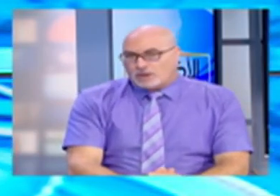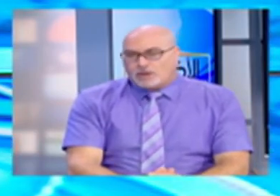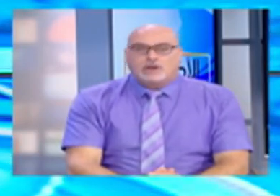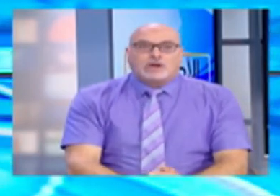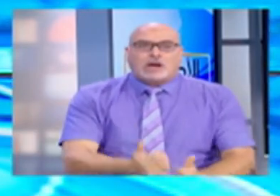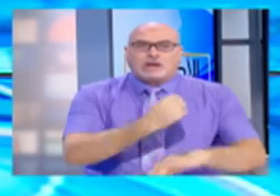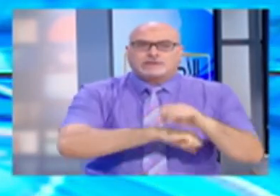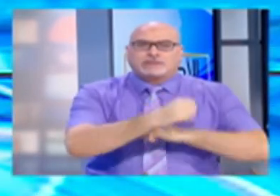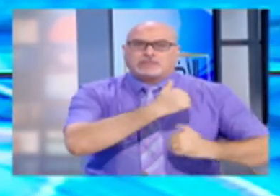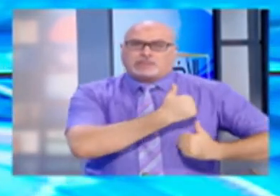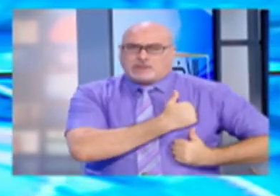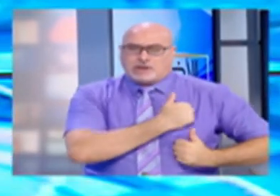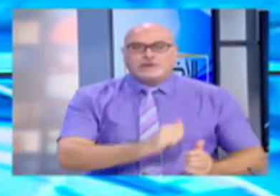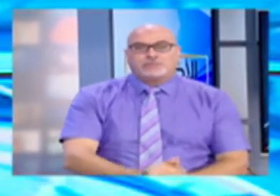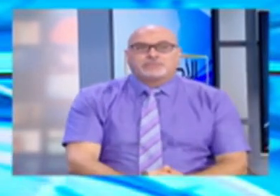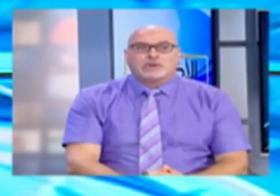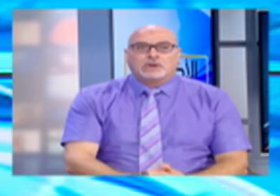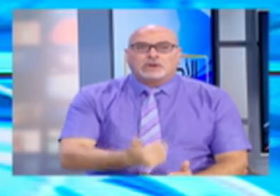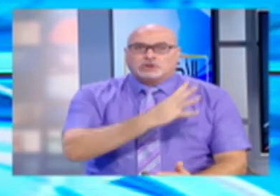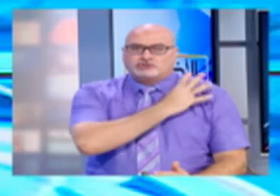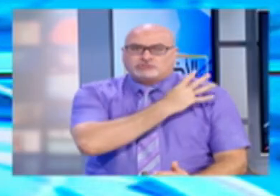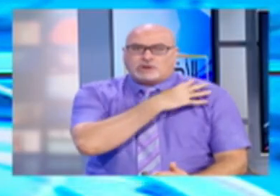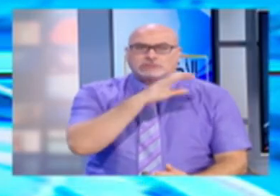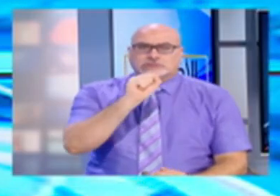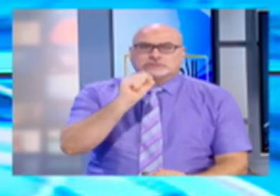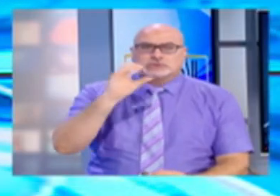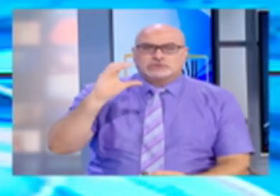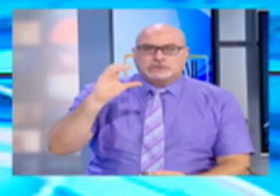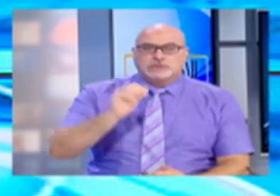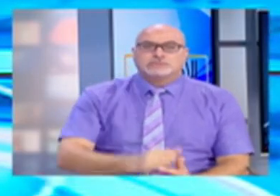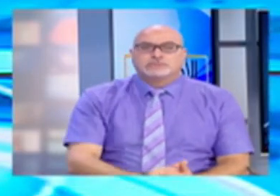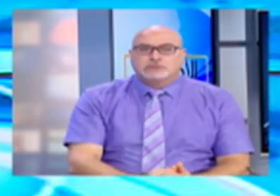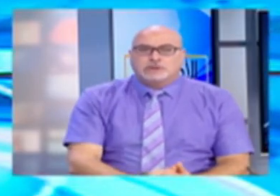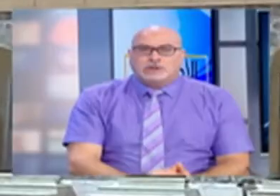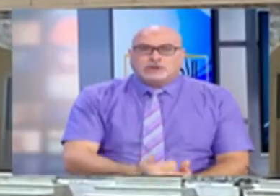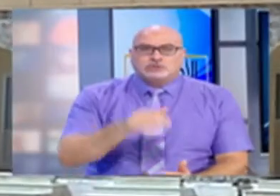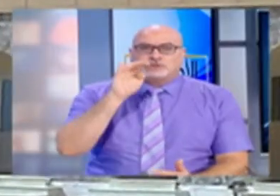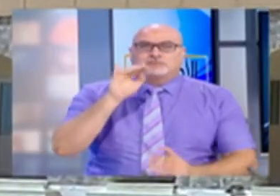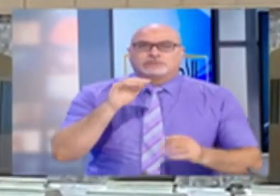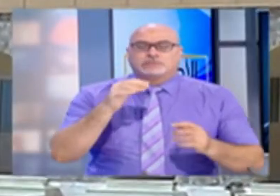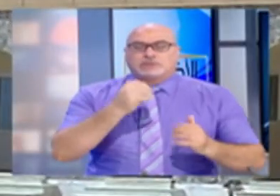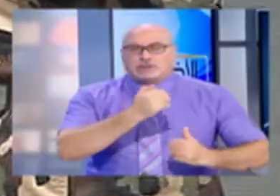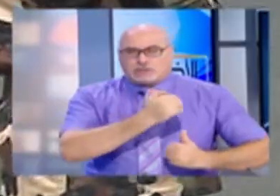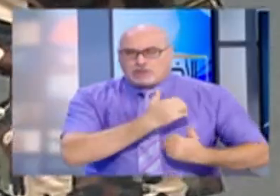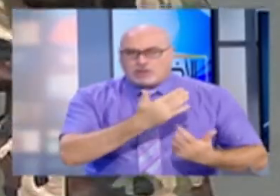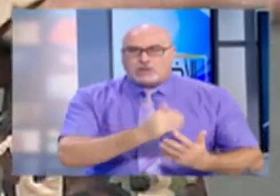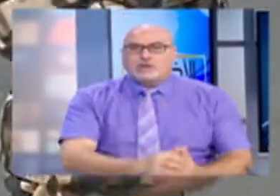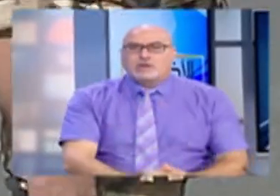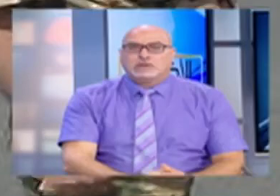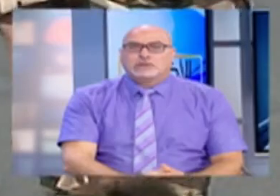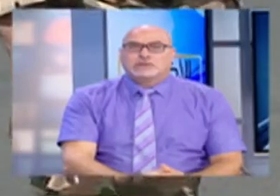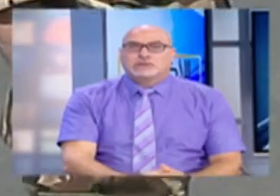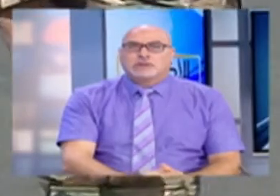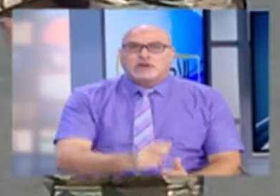المستهل بالنشاط العسكري، حيث شرع السيد الفريق السعيد شنقريحة رئيس أركان الجيش الوطني